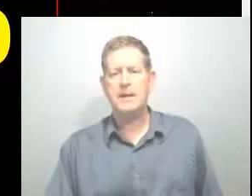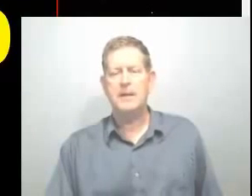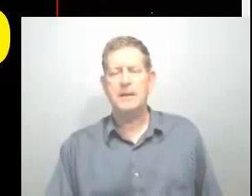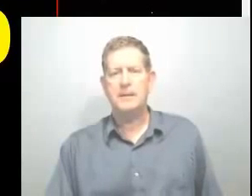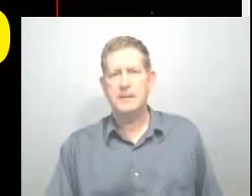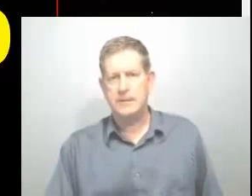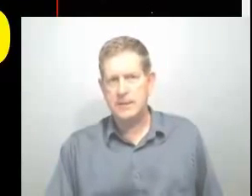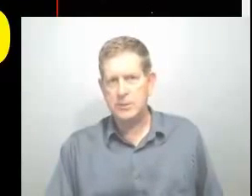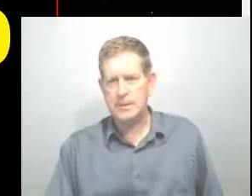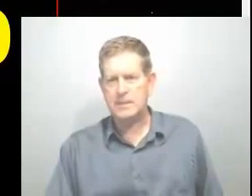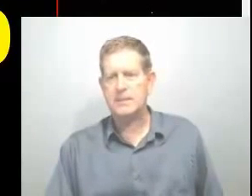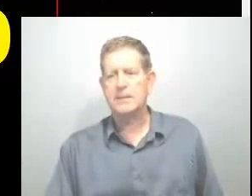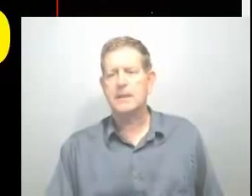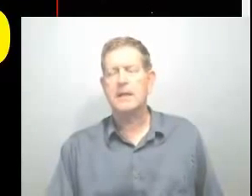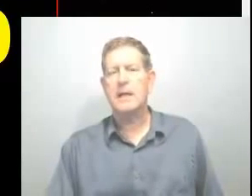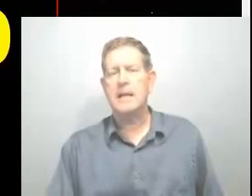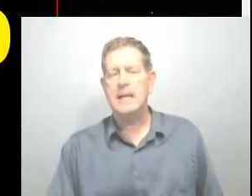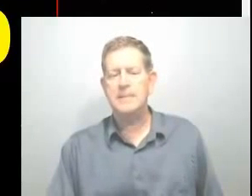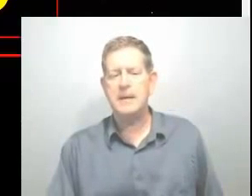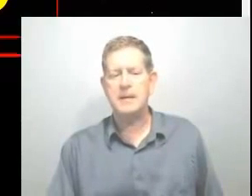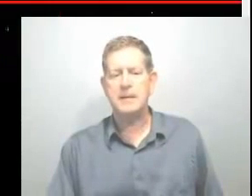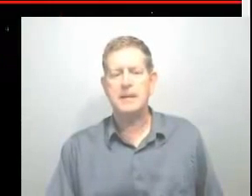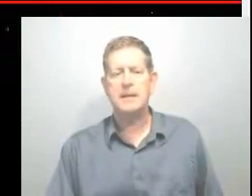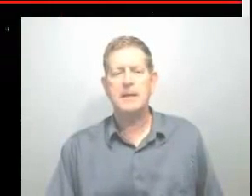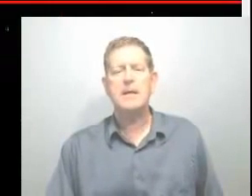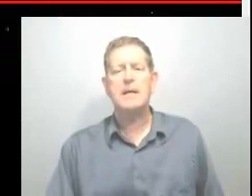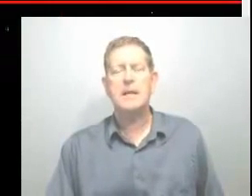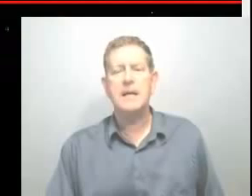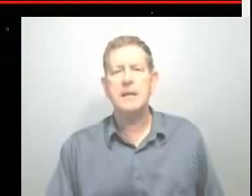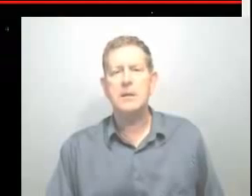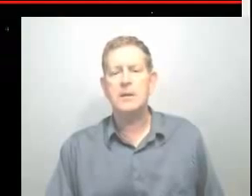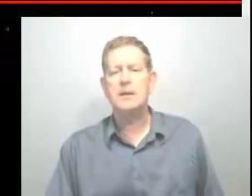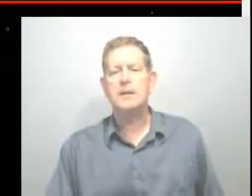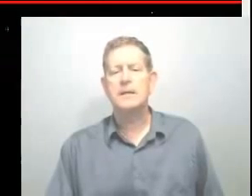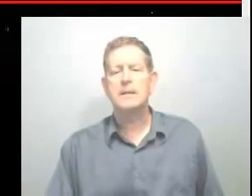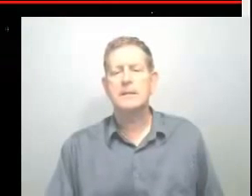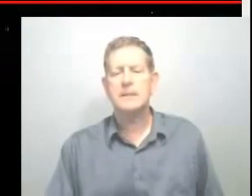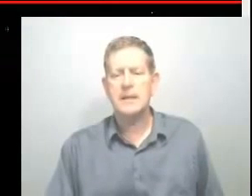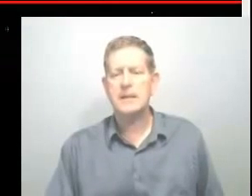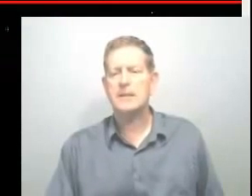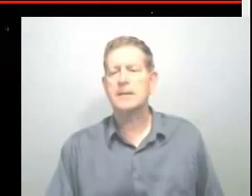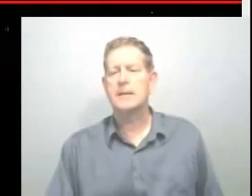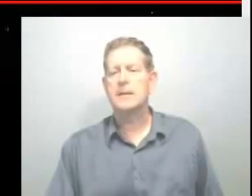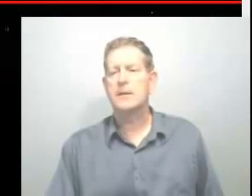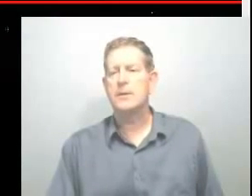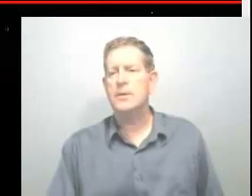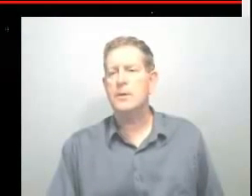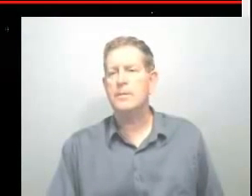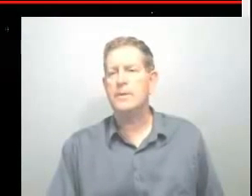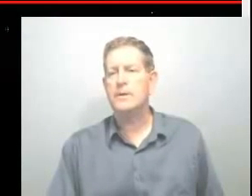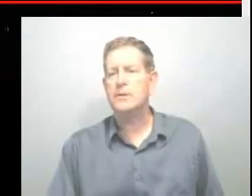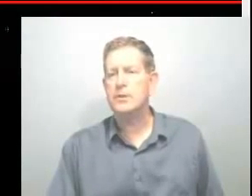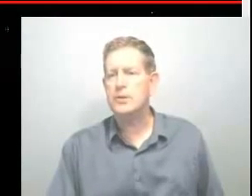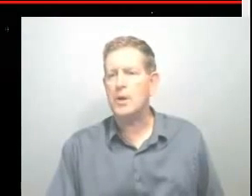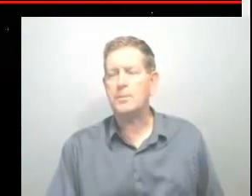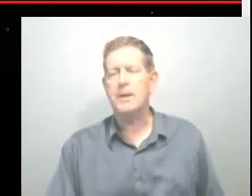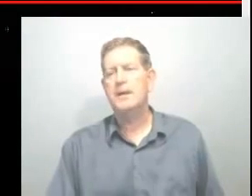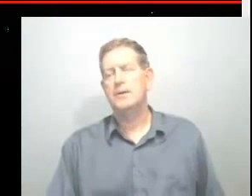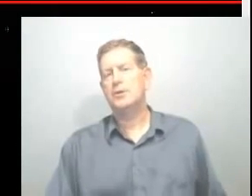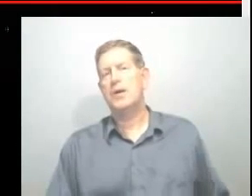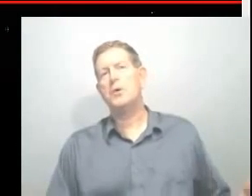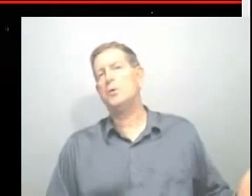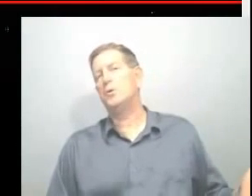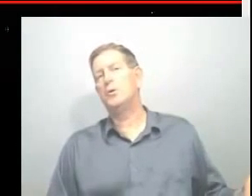Laver. 18. Les mains. Il. 5. 9.